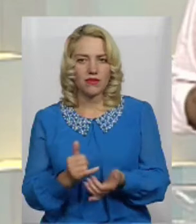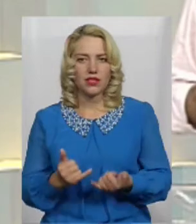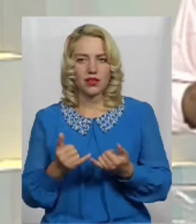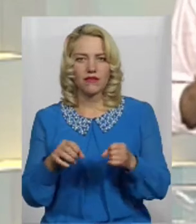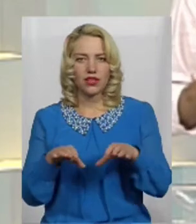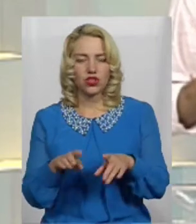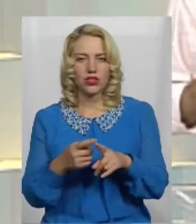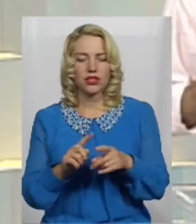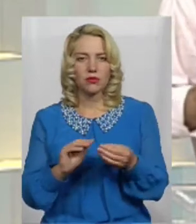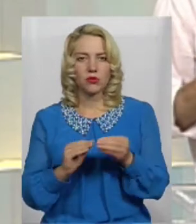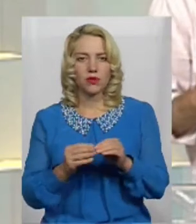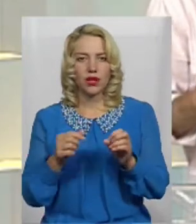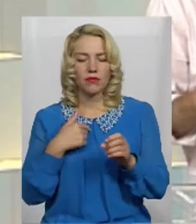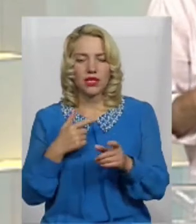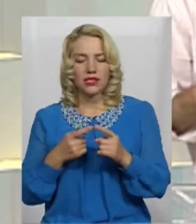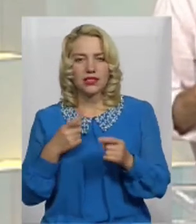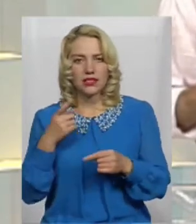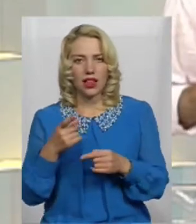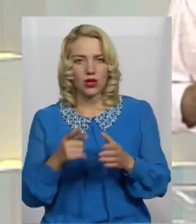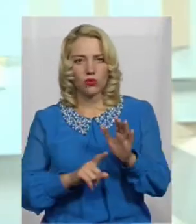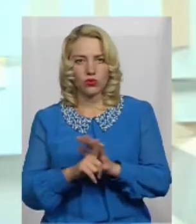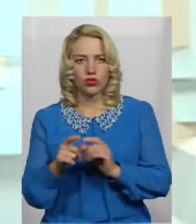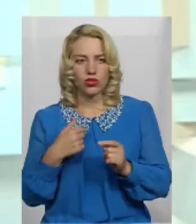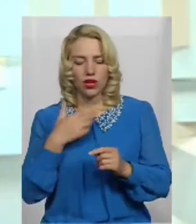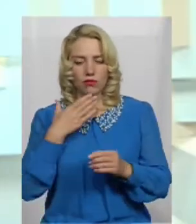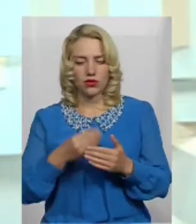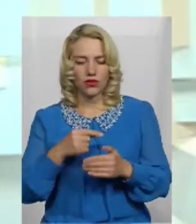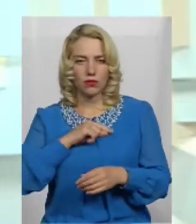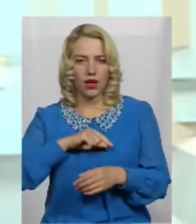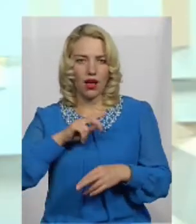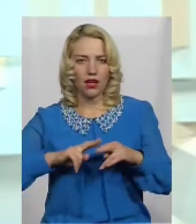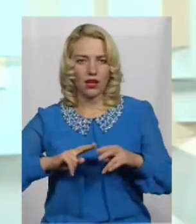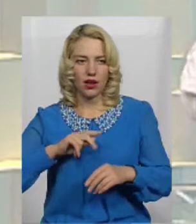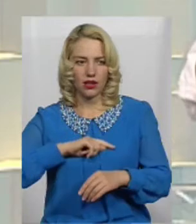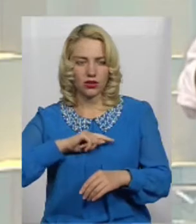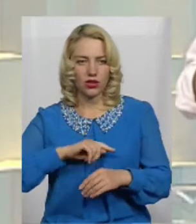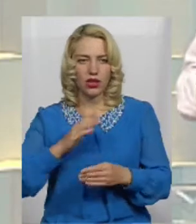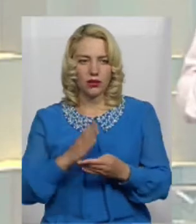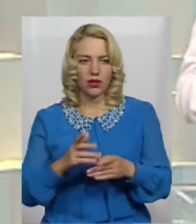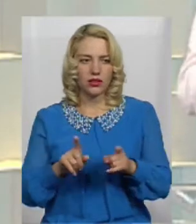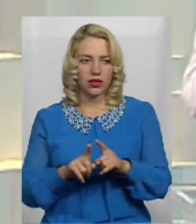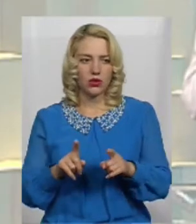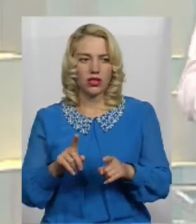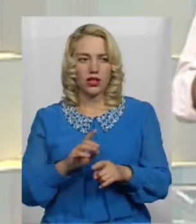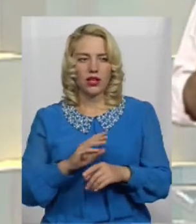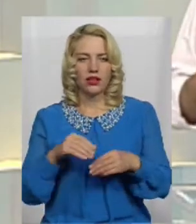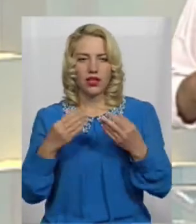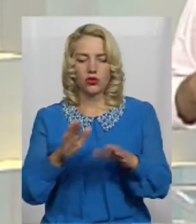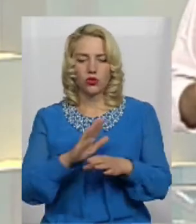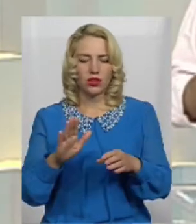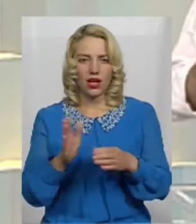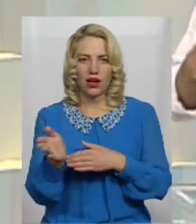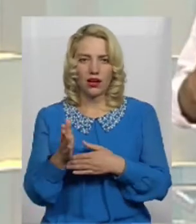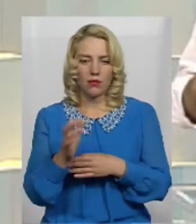цих проблем? Напевно, зайду здалеку. Я по своїй натурі така людина, що даю не рибу, а вудку.